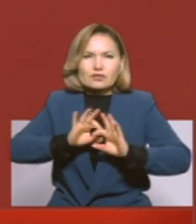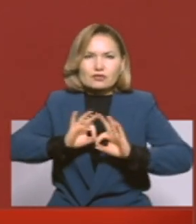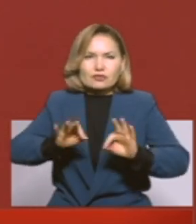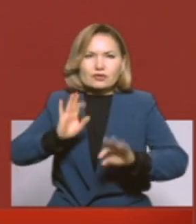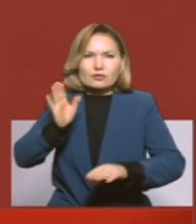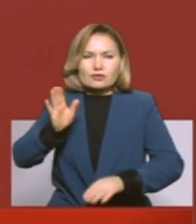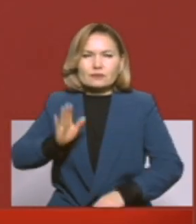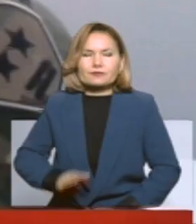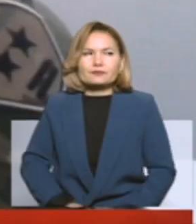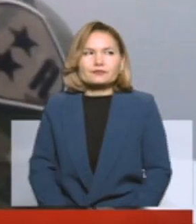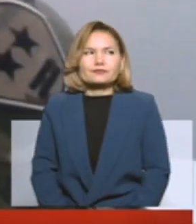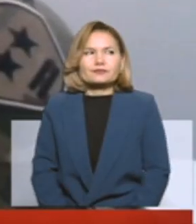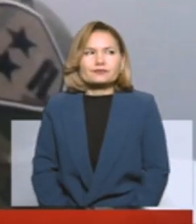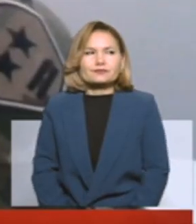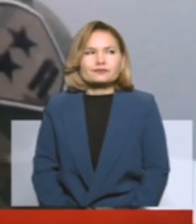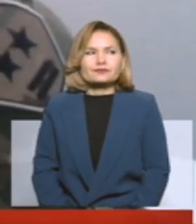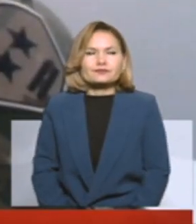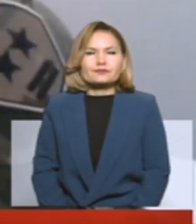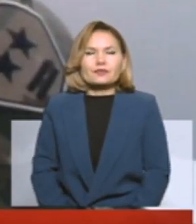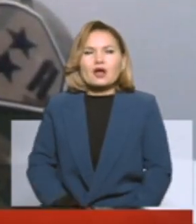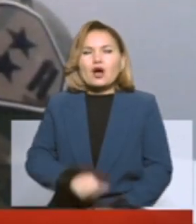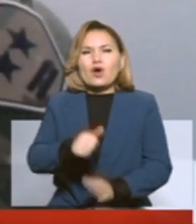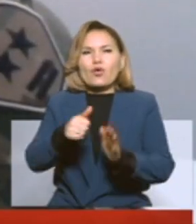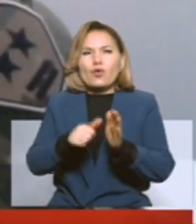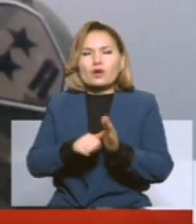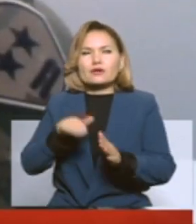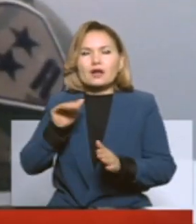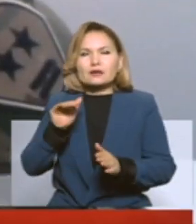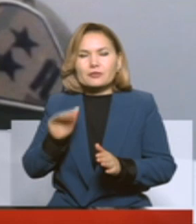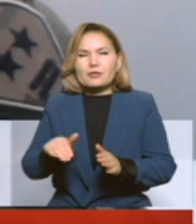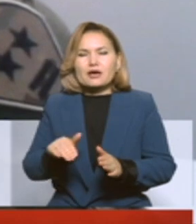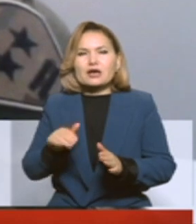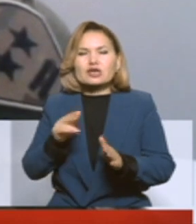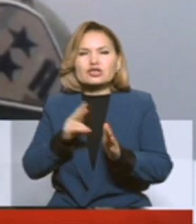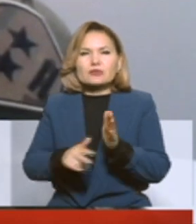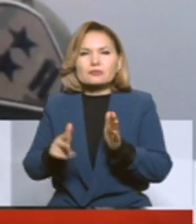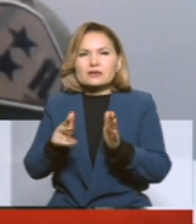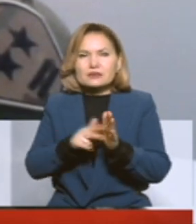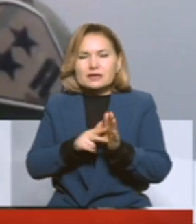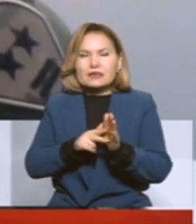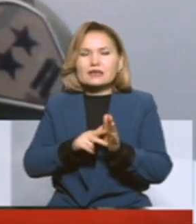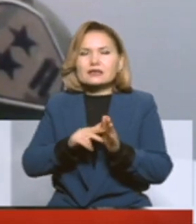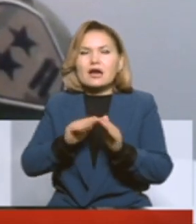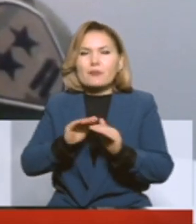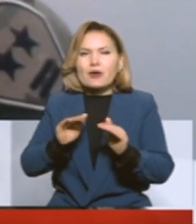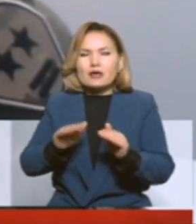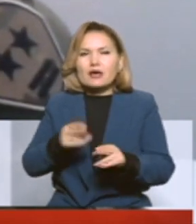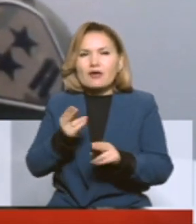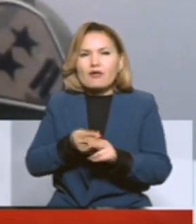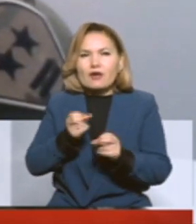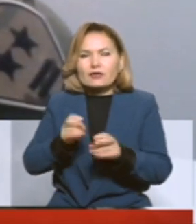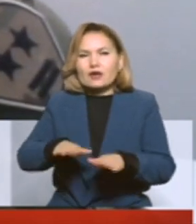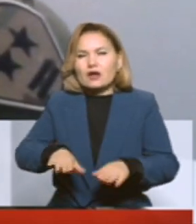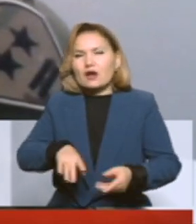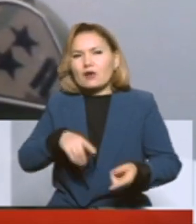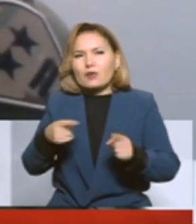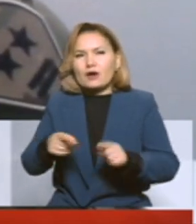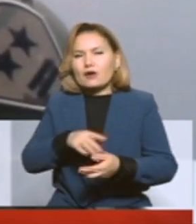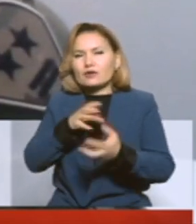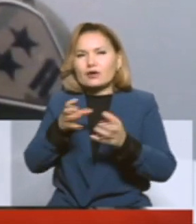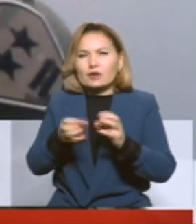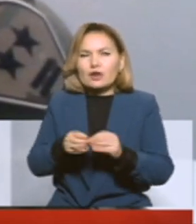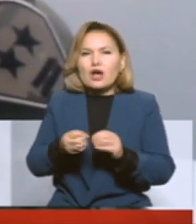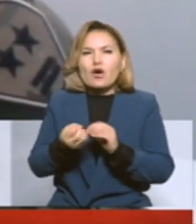оралайық. 9 адам, оның ішінде 16078 балалар қауіпсіз жерлерге жеткізілді. Уақытша орналасу пункттерінде